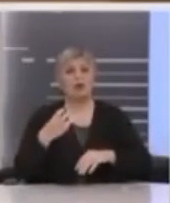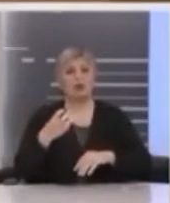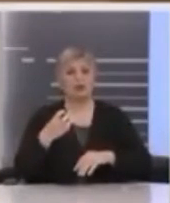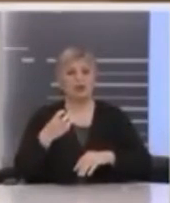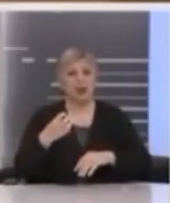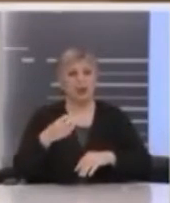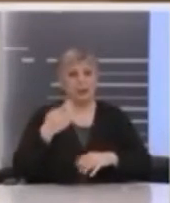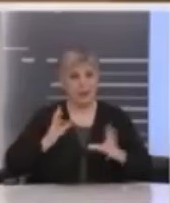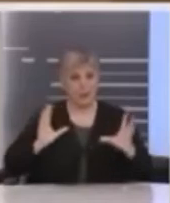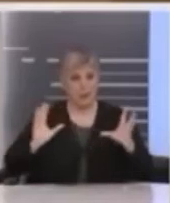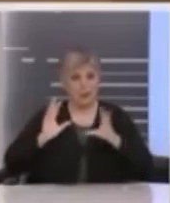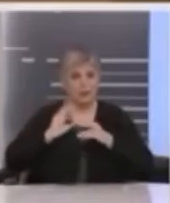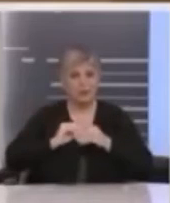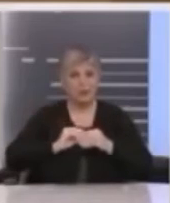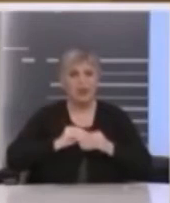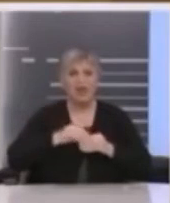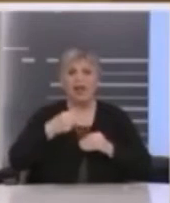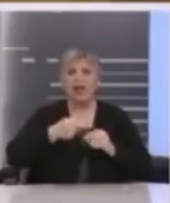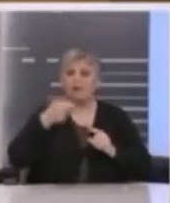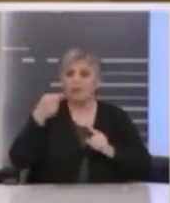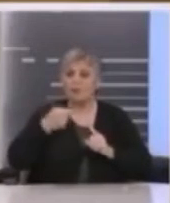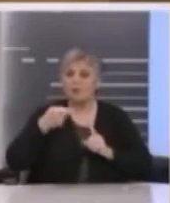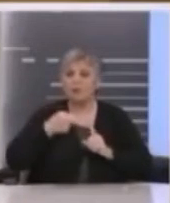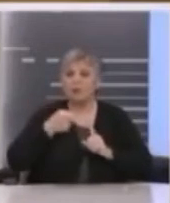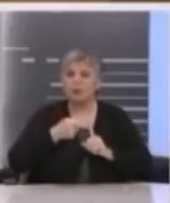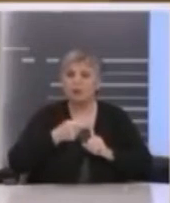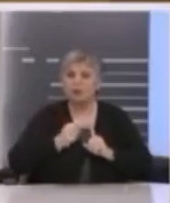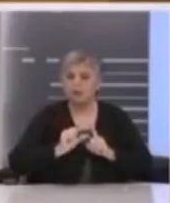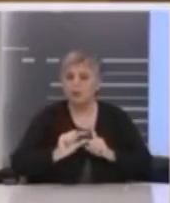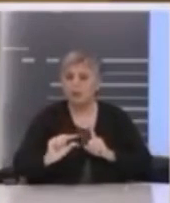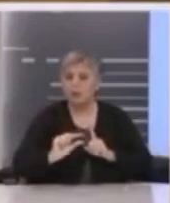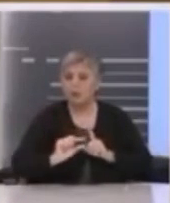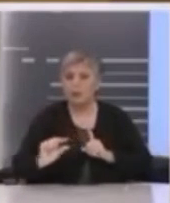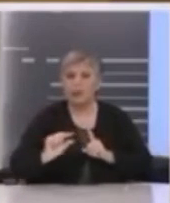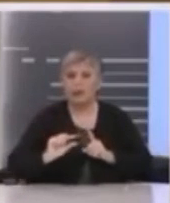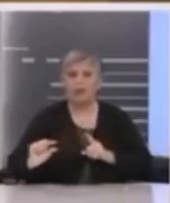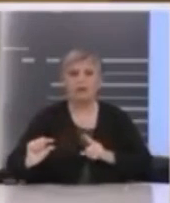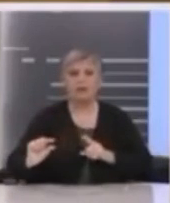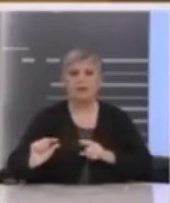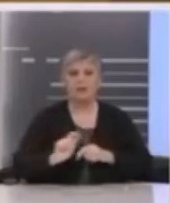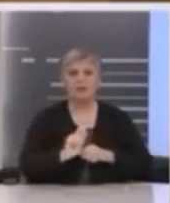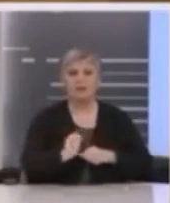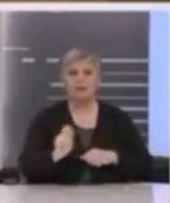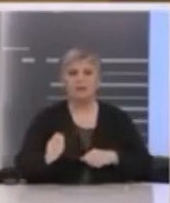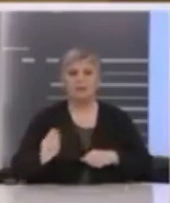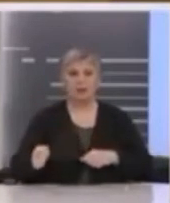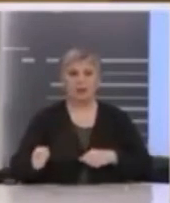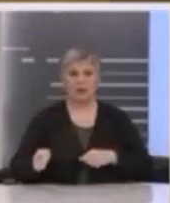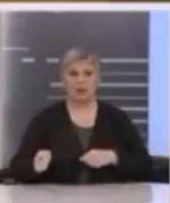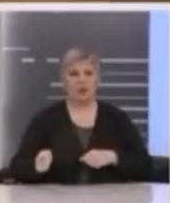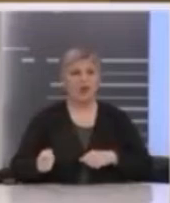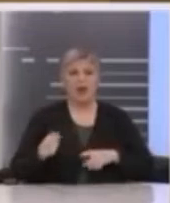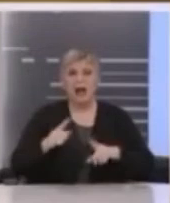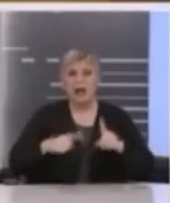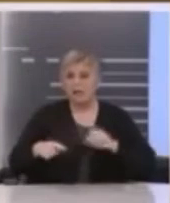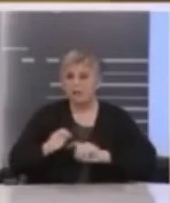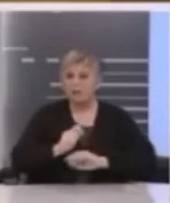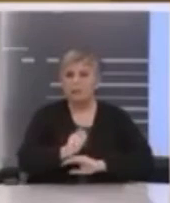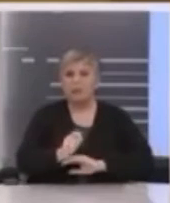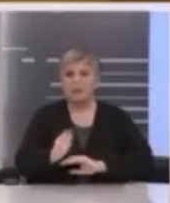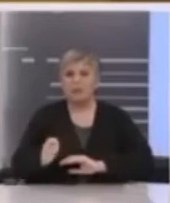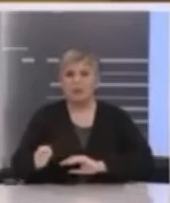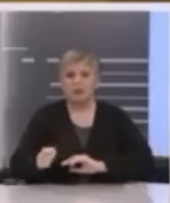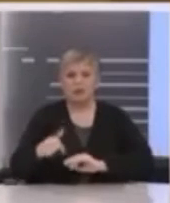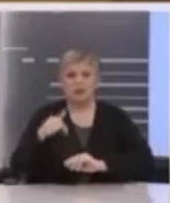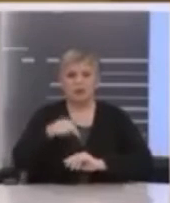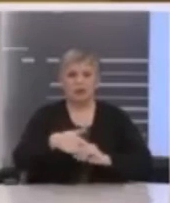κοινωνικού μερίσματος, δηλαδή μικροεπιδομάτων. Σε ποιους? Στα χαμηλά εισοδηματικά στρώματα, τα οποία τα έχω